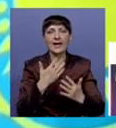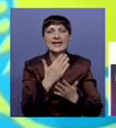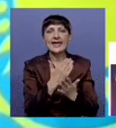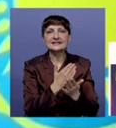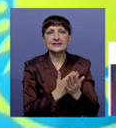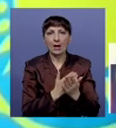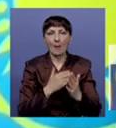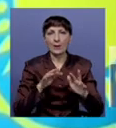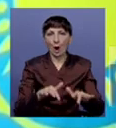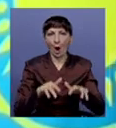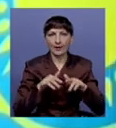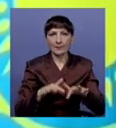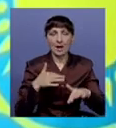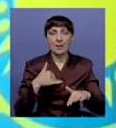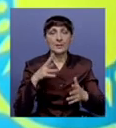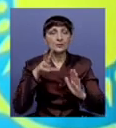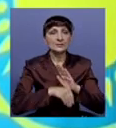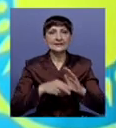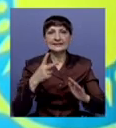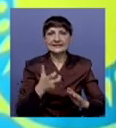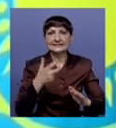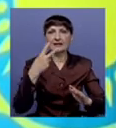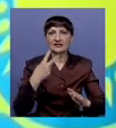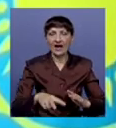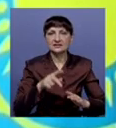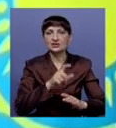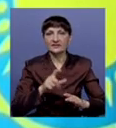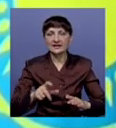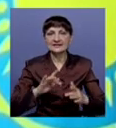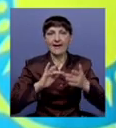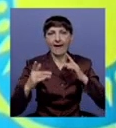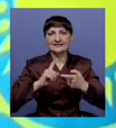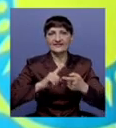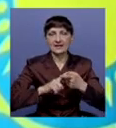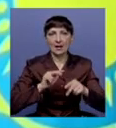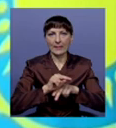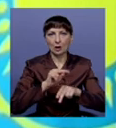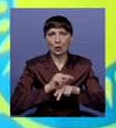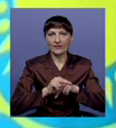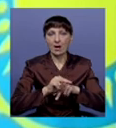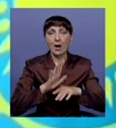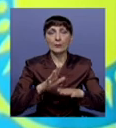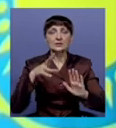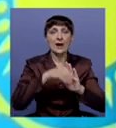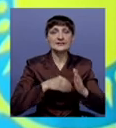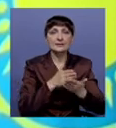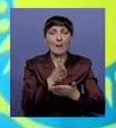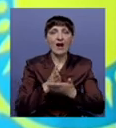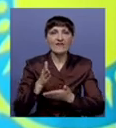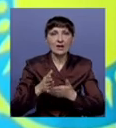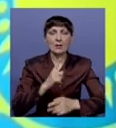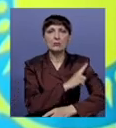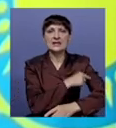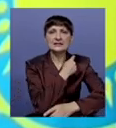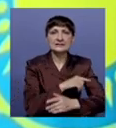То есть мы предусматриваем подготовить 320 выпускников с IT-подготовкой. Целевой аудиторией будут отраслевые направления, как